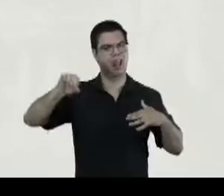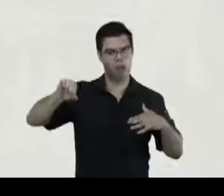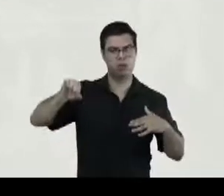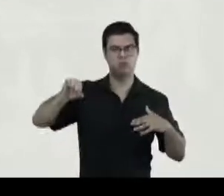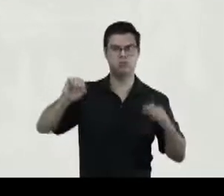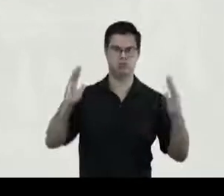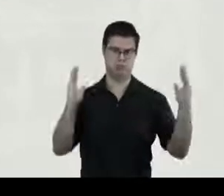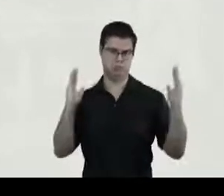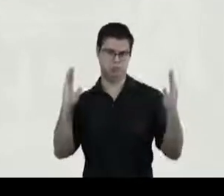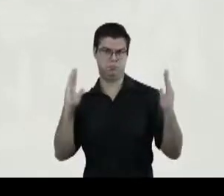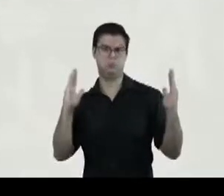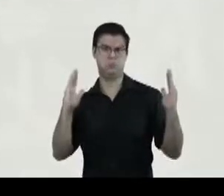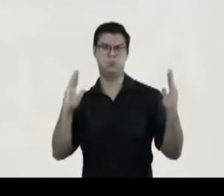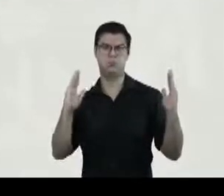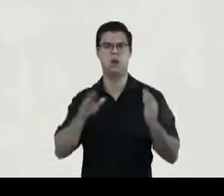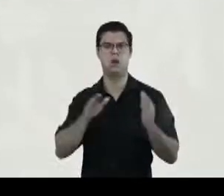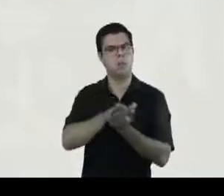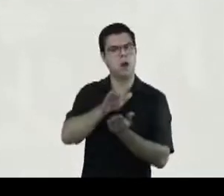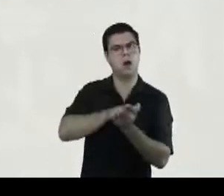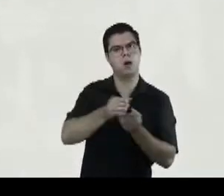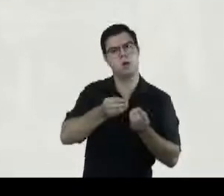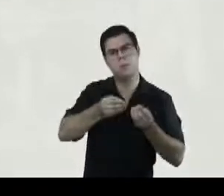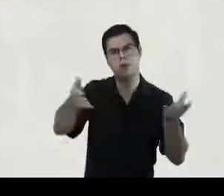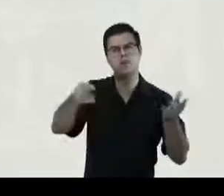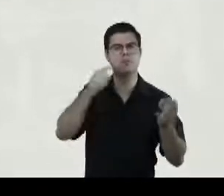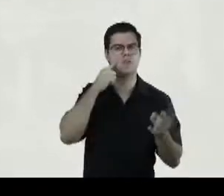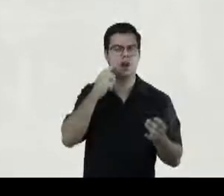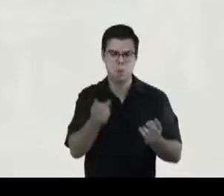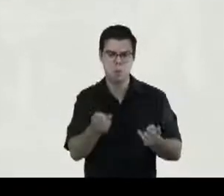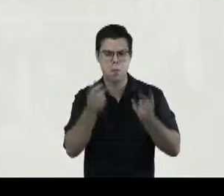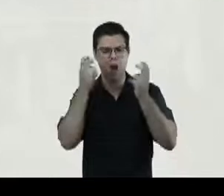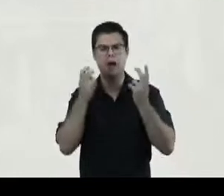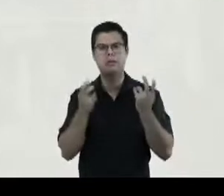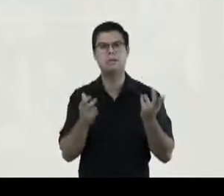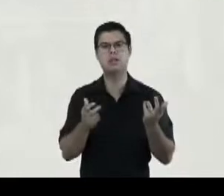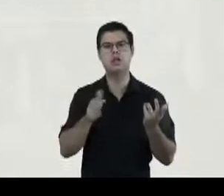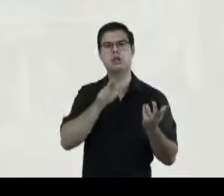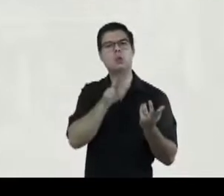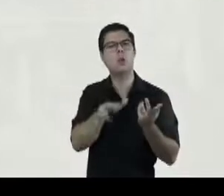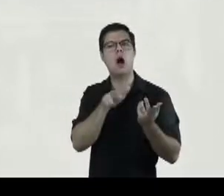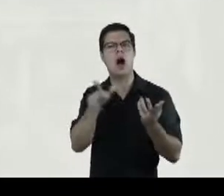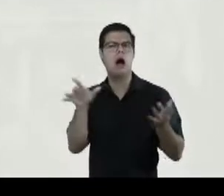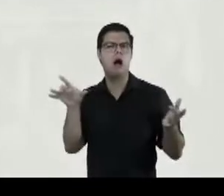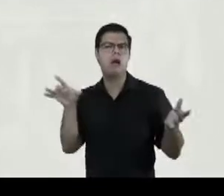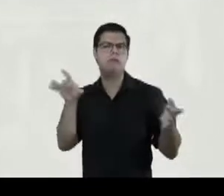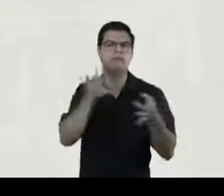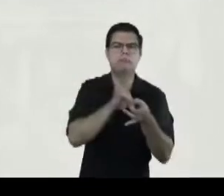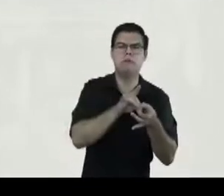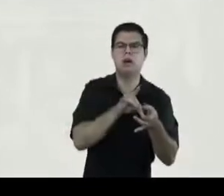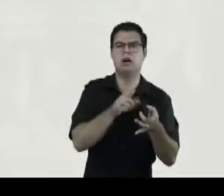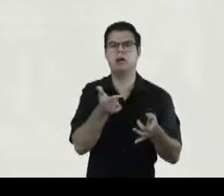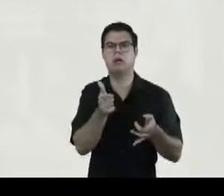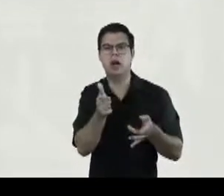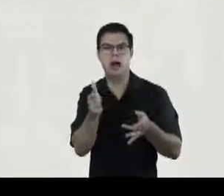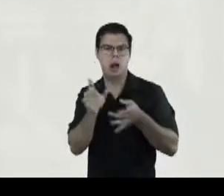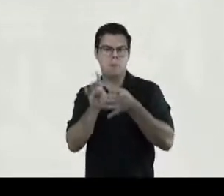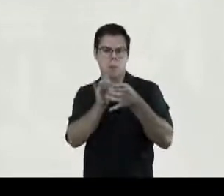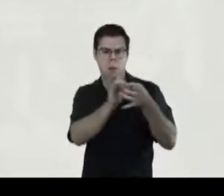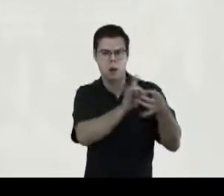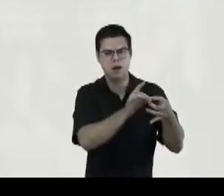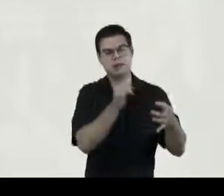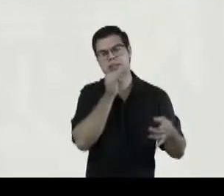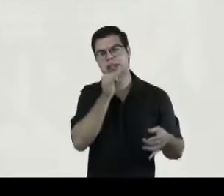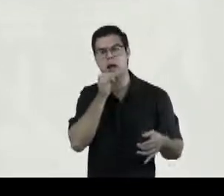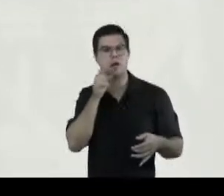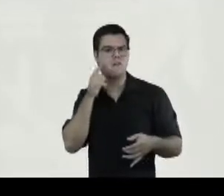c'est pas du tout très harmonieux. Donc, vous voyez une notice 10 où il y a un